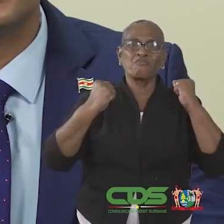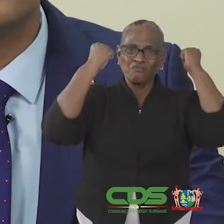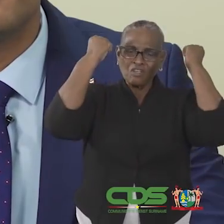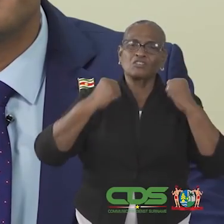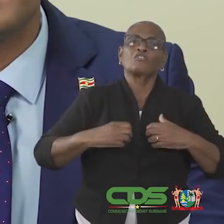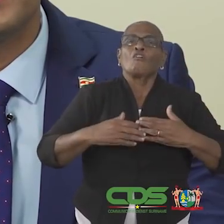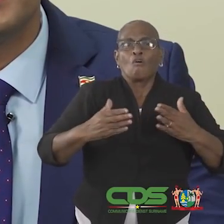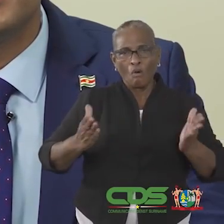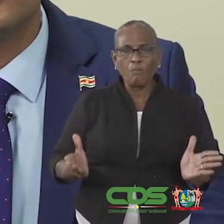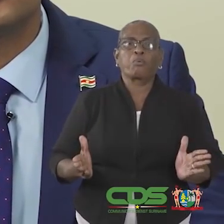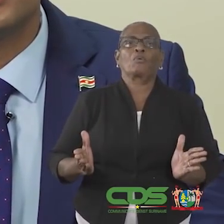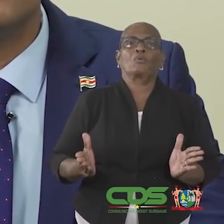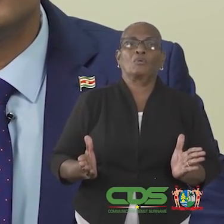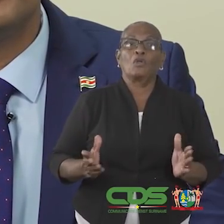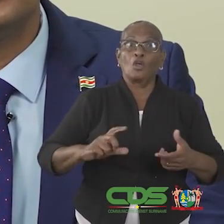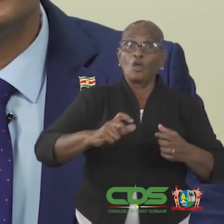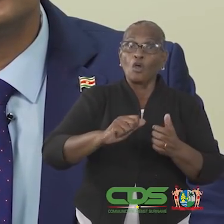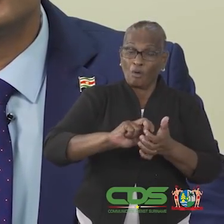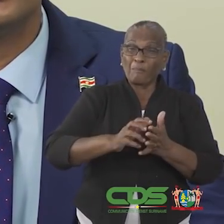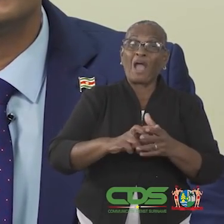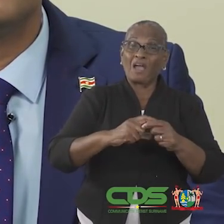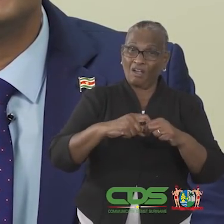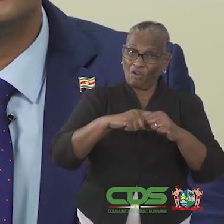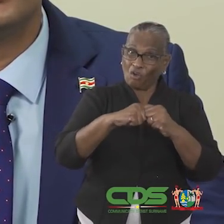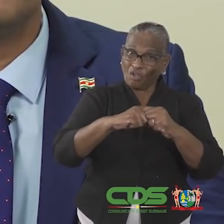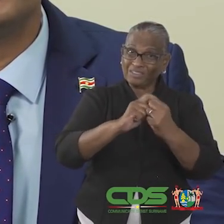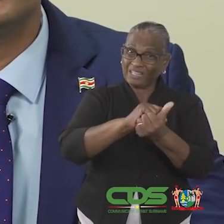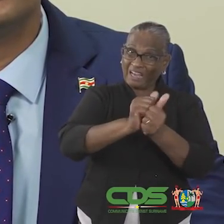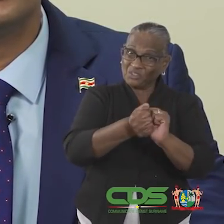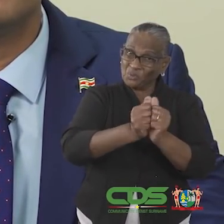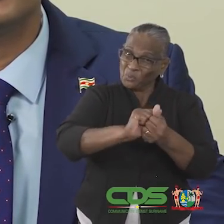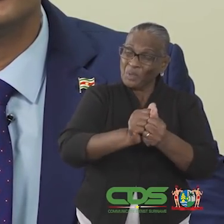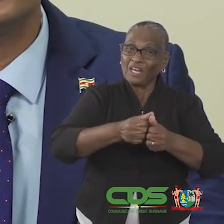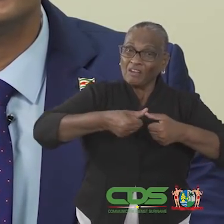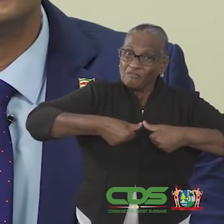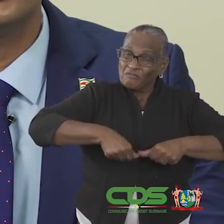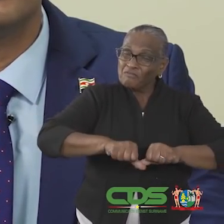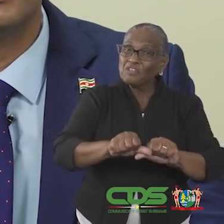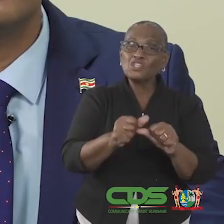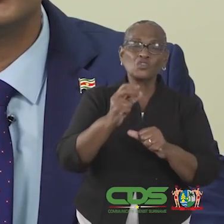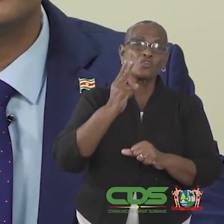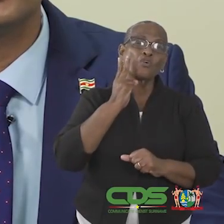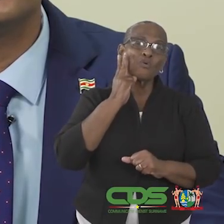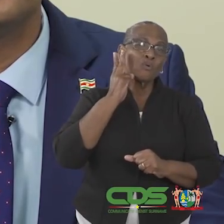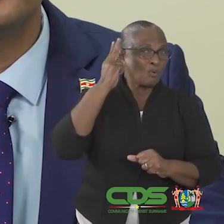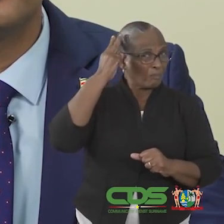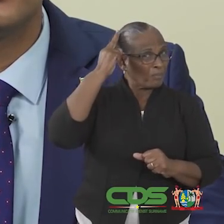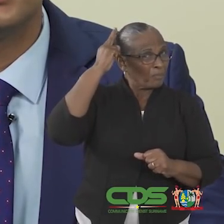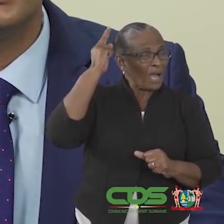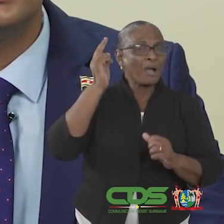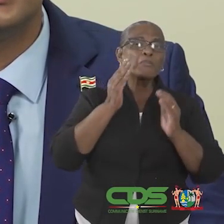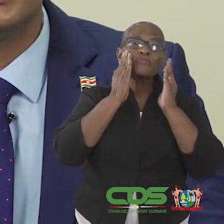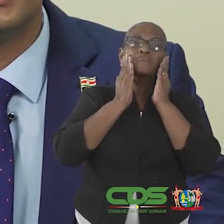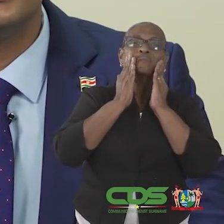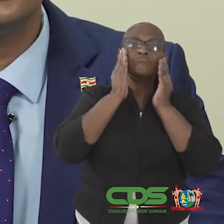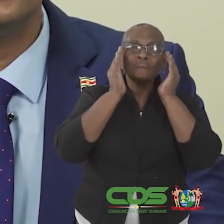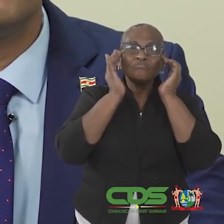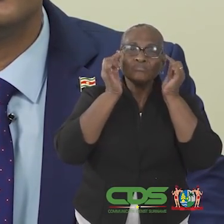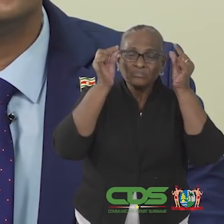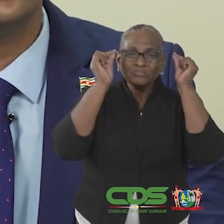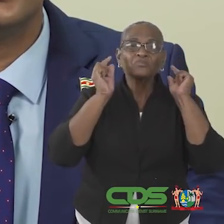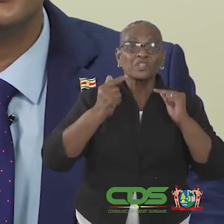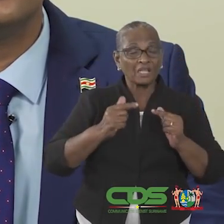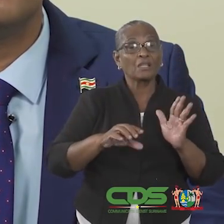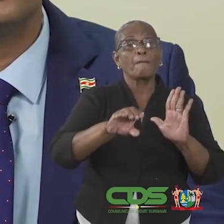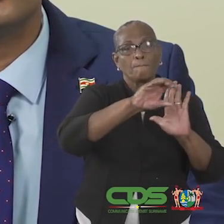fitnesscentra. Contactberoepen zoals de fysiotherapeuten, capsalons en barbershops. Dit alles